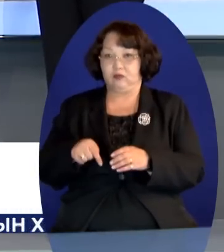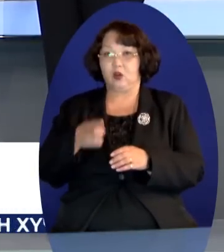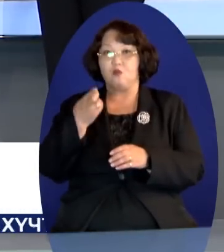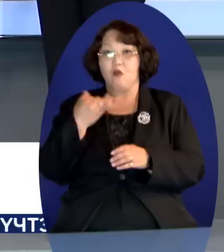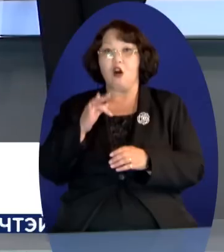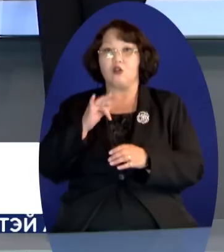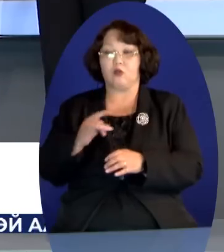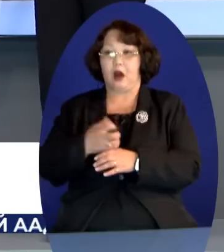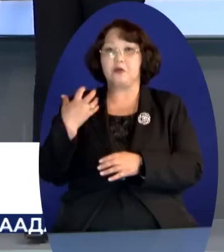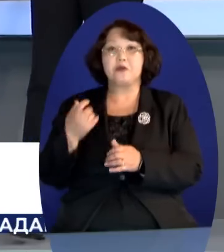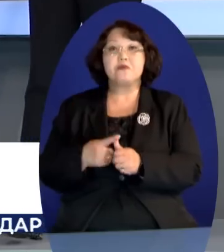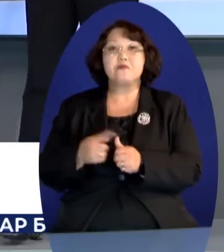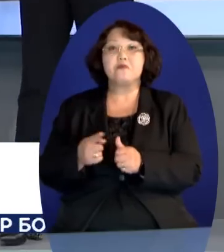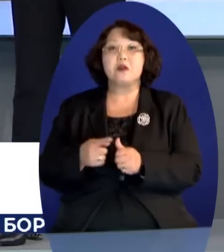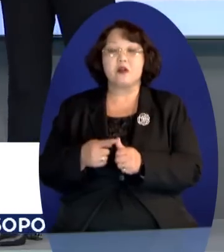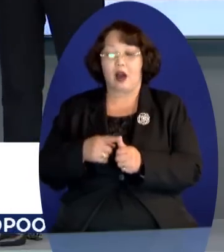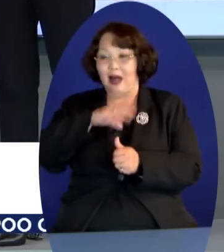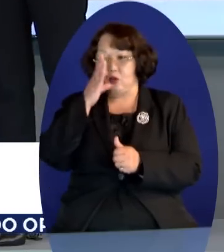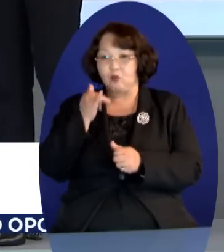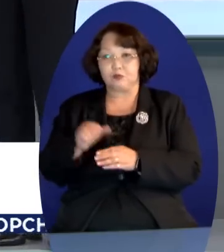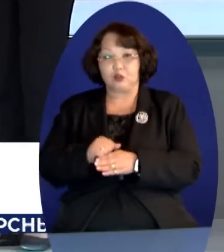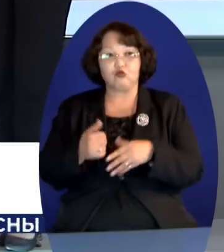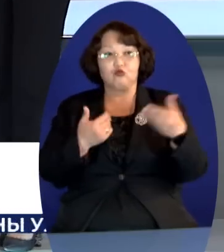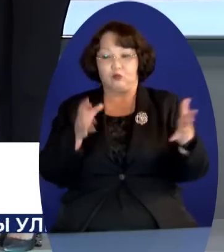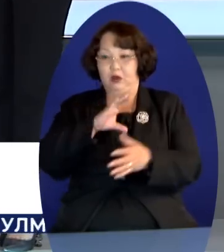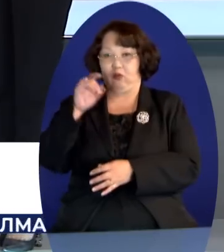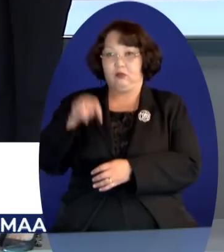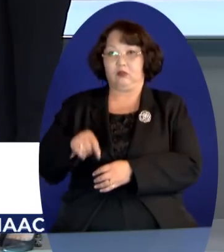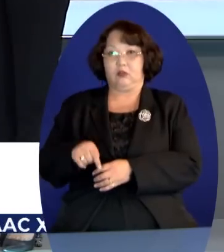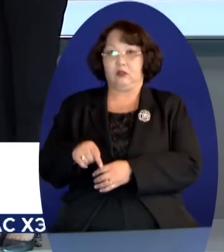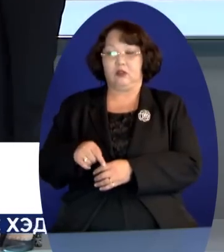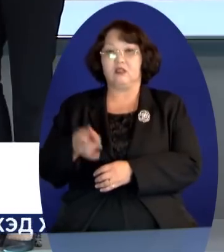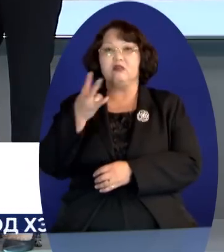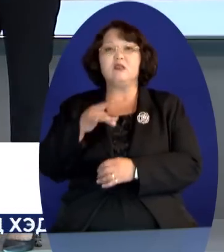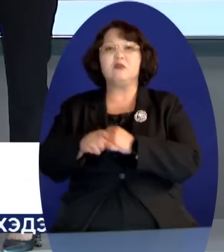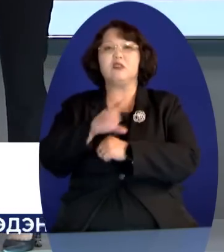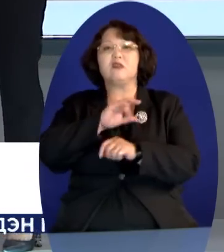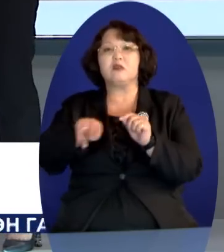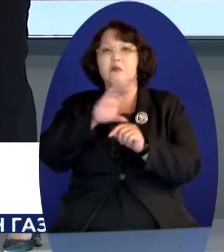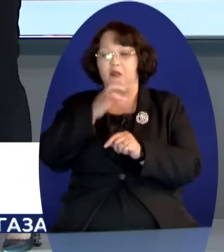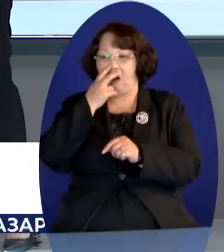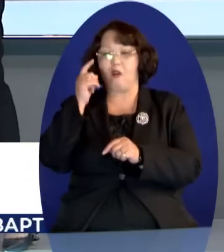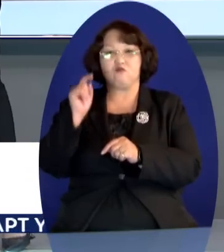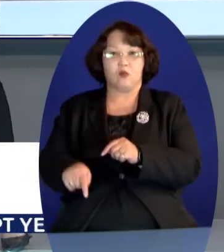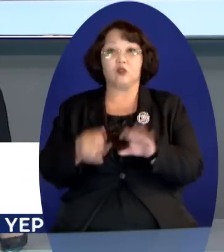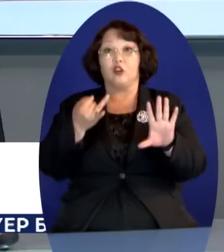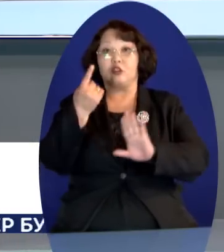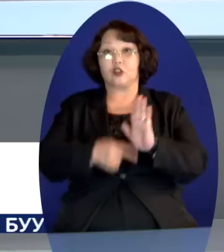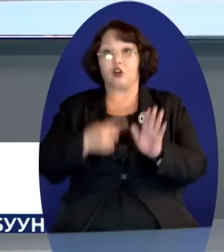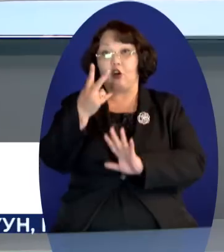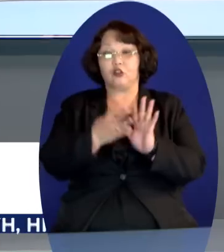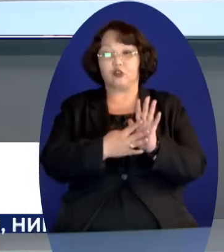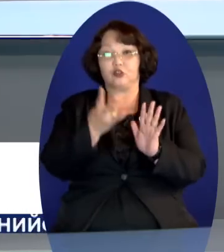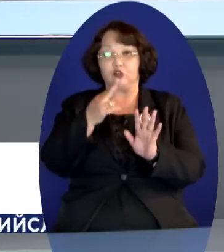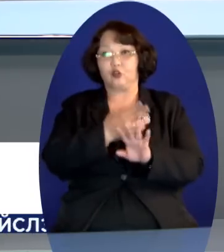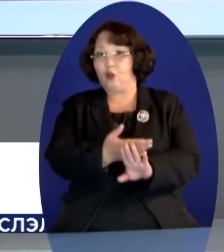ийм урьдчилсан байдлаар дүгнэлт гарсныг нийслэлийн мэрэгжлийн яналтын газраас бол тогтоосон байна. За тиймээс тэд 7-р сарын 29-нөөс